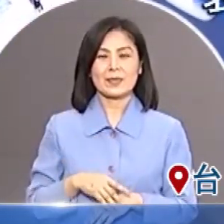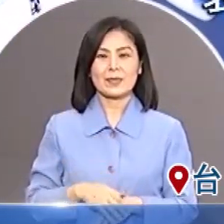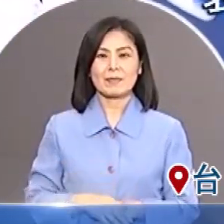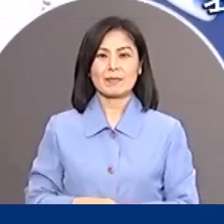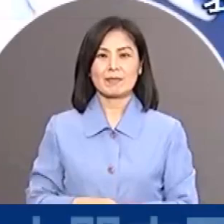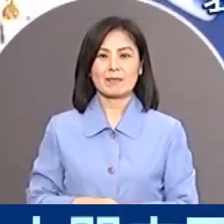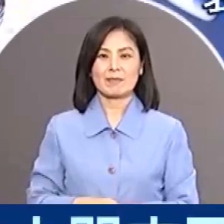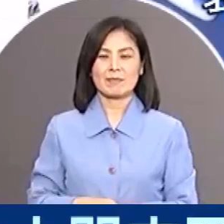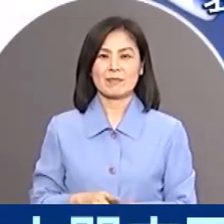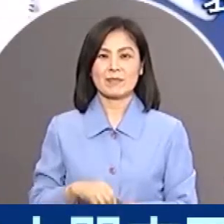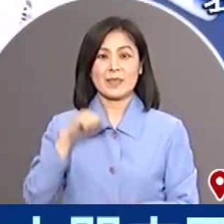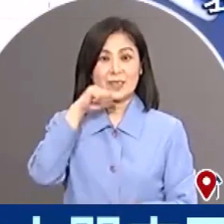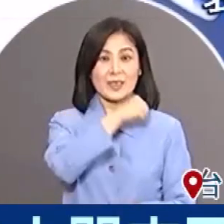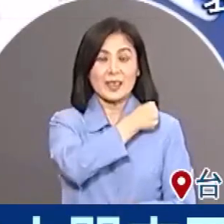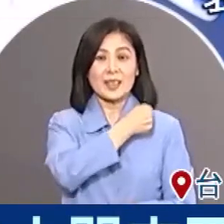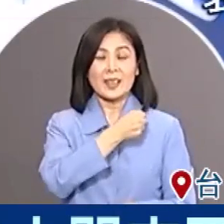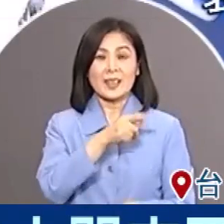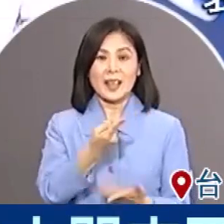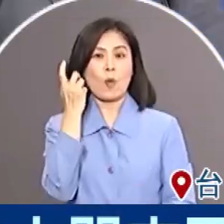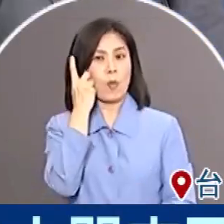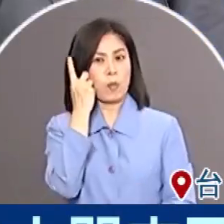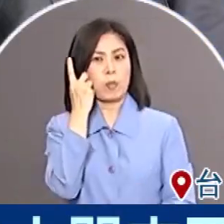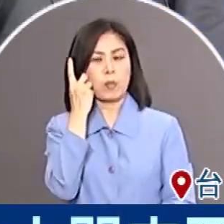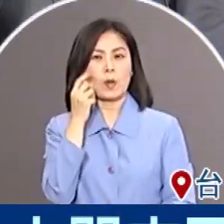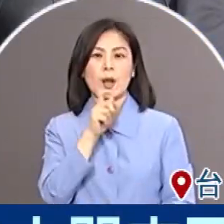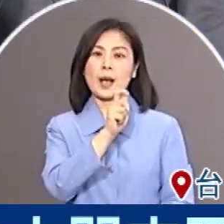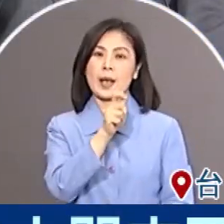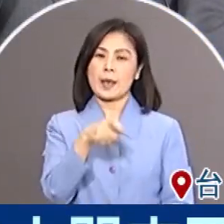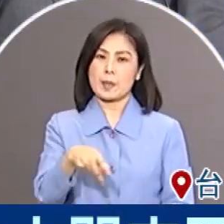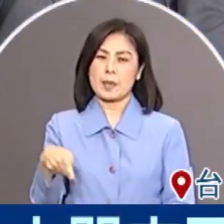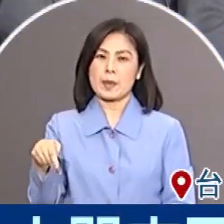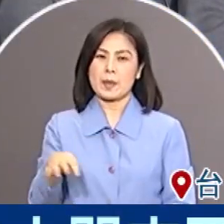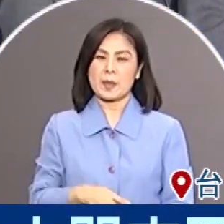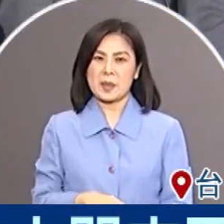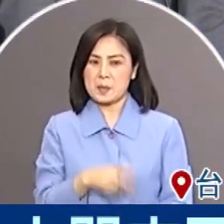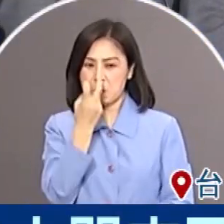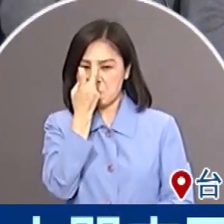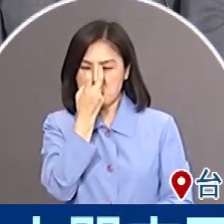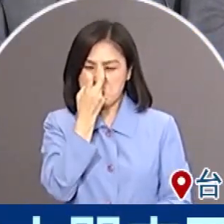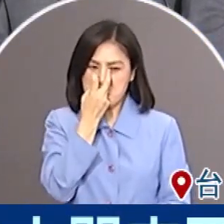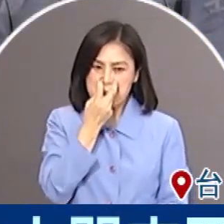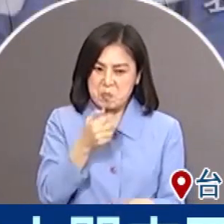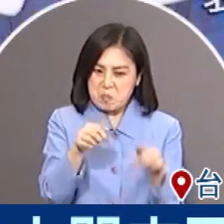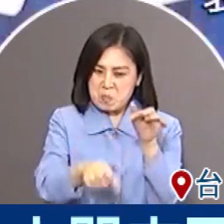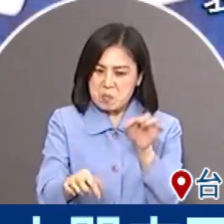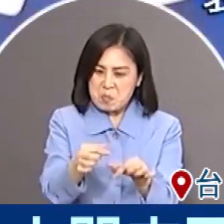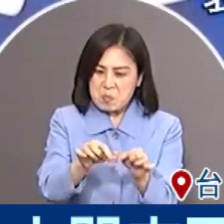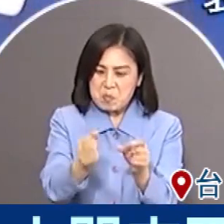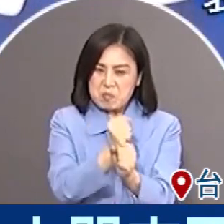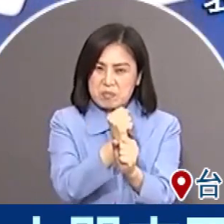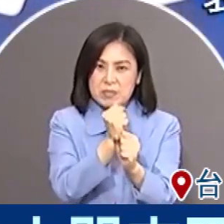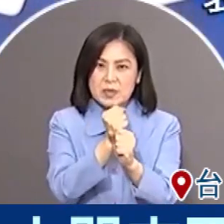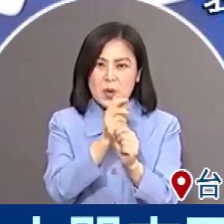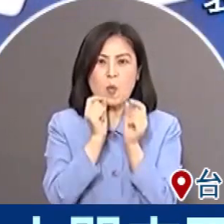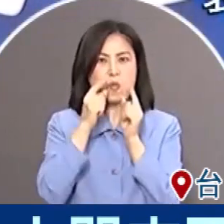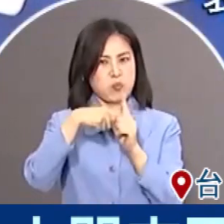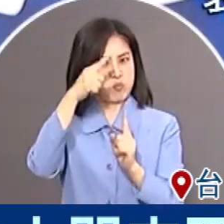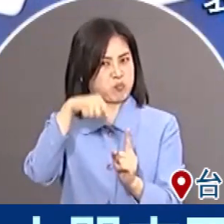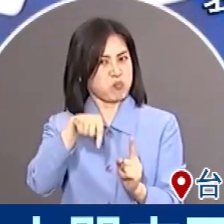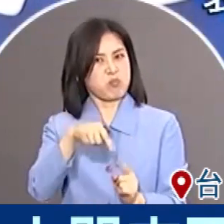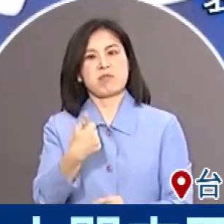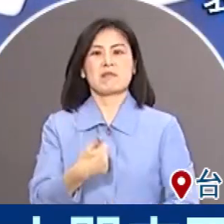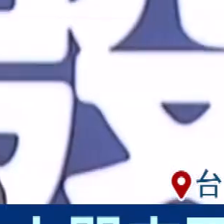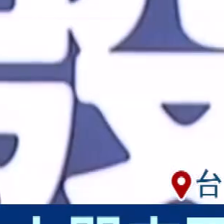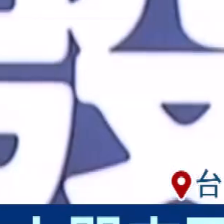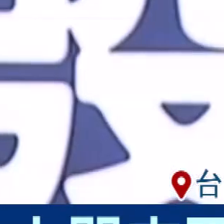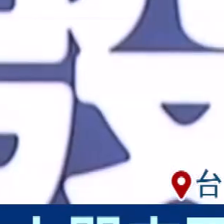布袋戏桥段引起台下哄堂大笑，不过跟上一场一样，猛滑平板看小抄，双手真的超忙。另